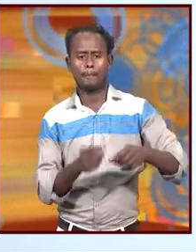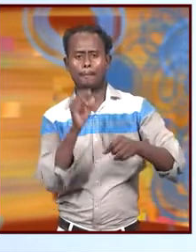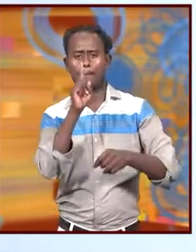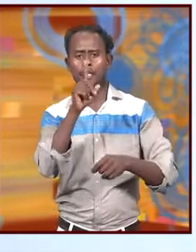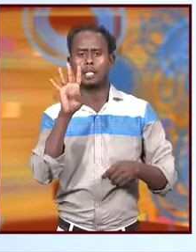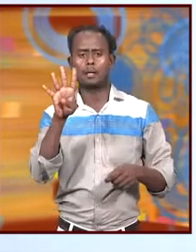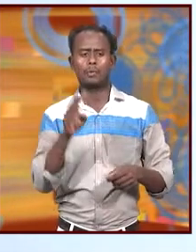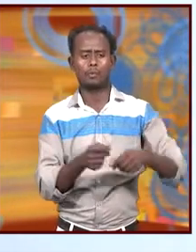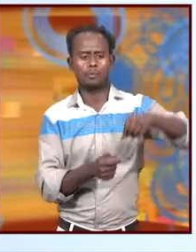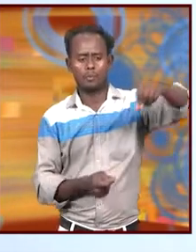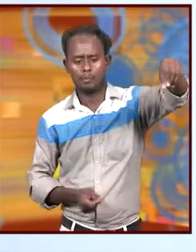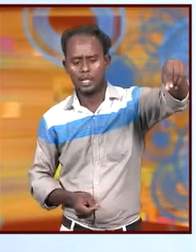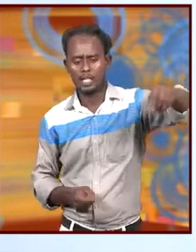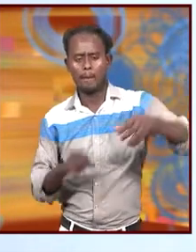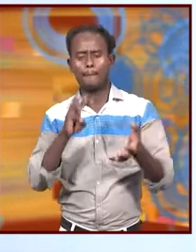14 மீட்டர் அதிகமாக உள்ளது.